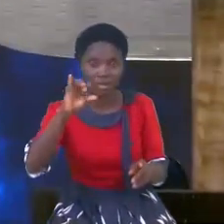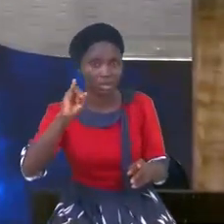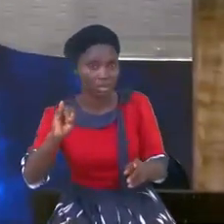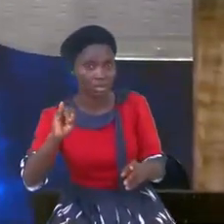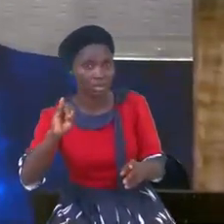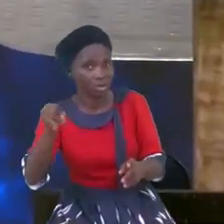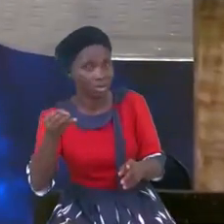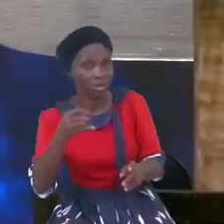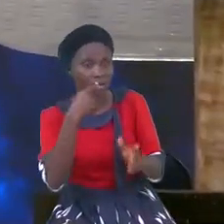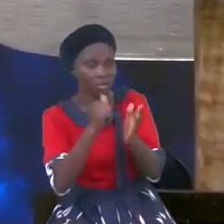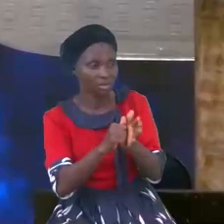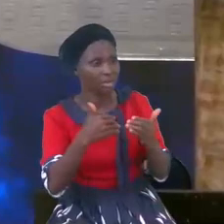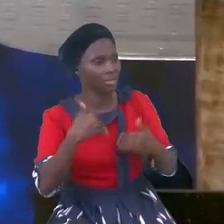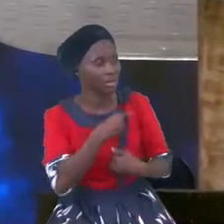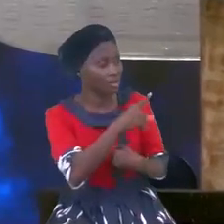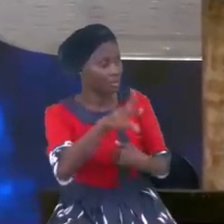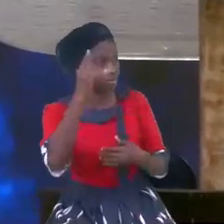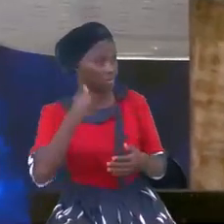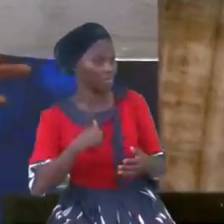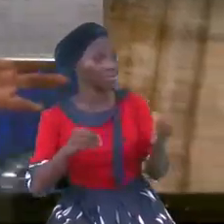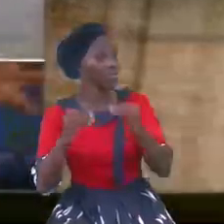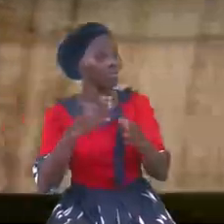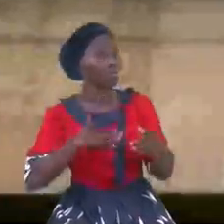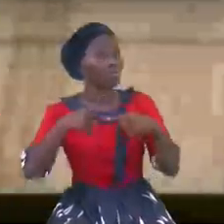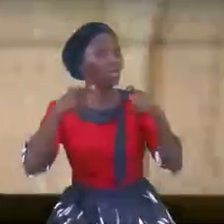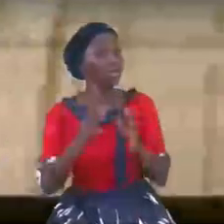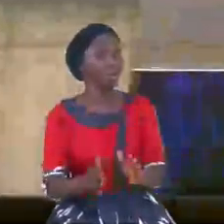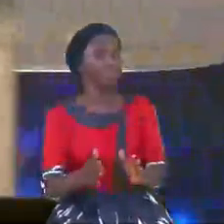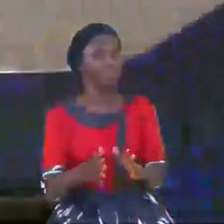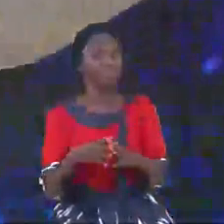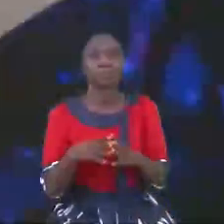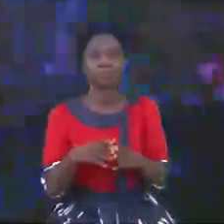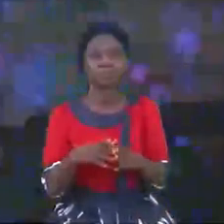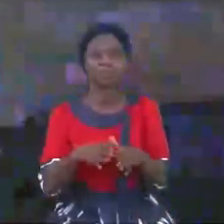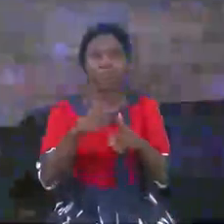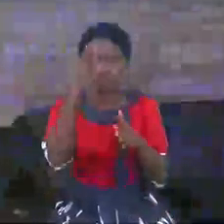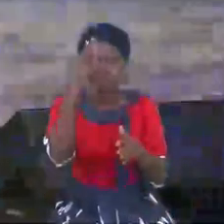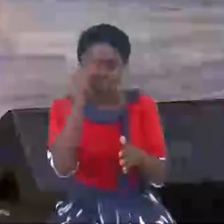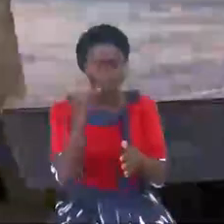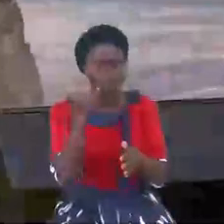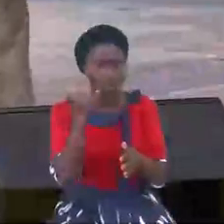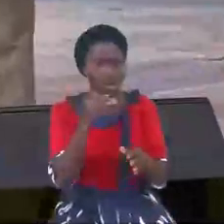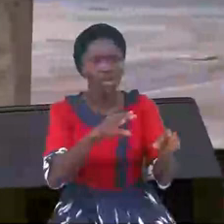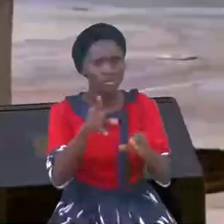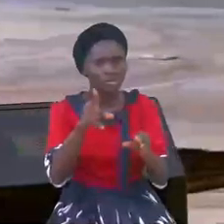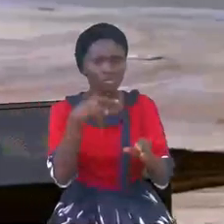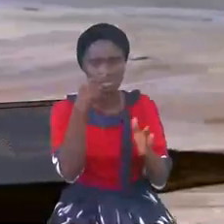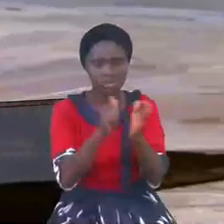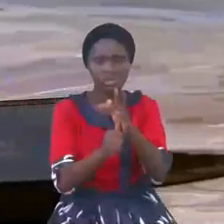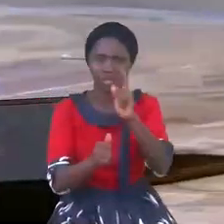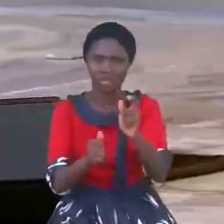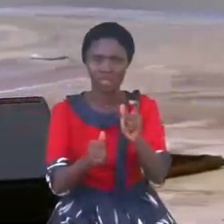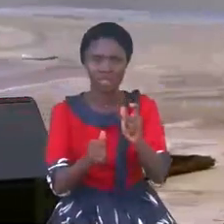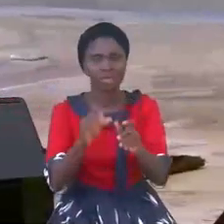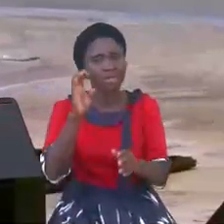mon ennemi? Akab, mais pourquoi tu as dit cela? Comment pouvais-tu parler comme ça? Élie